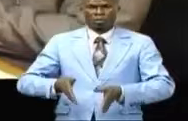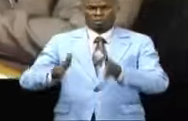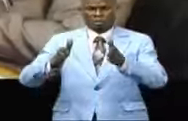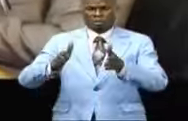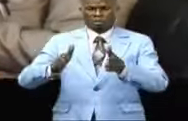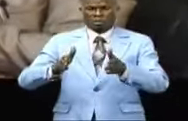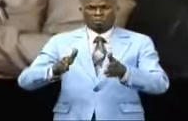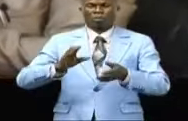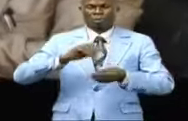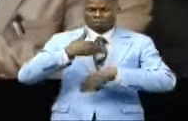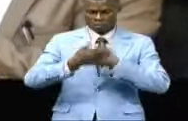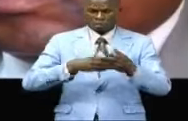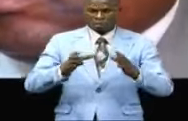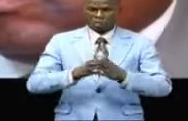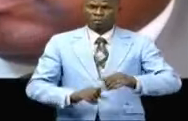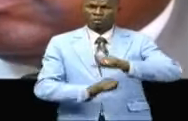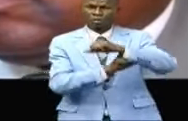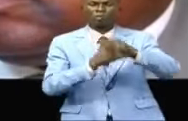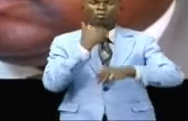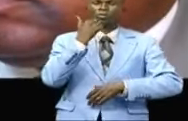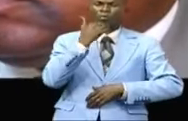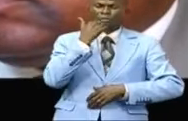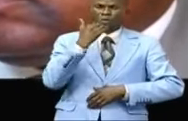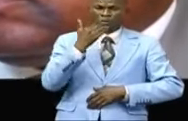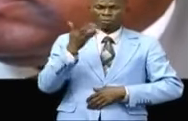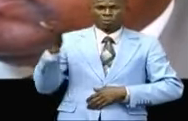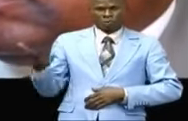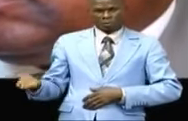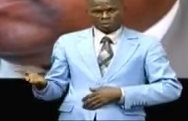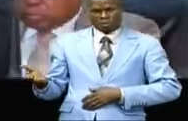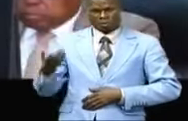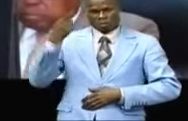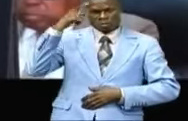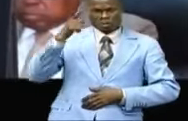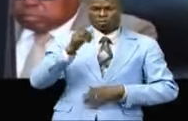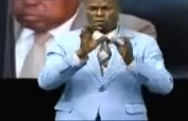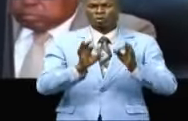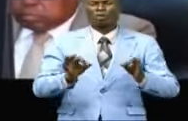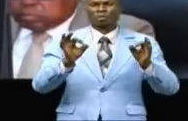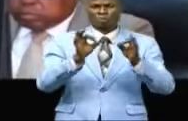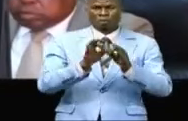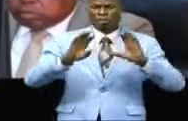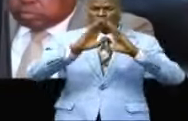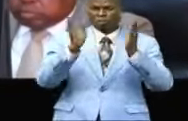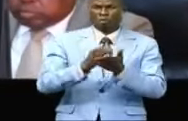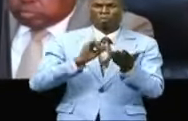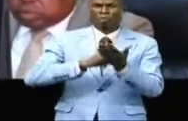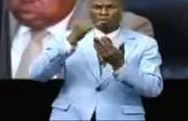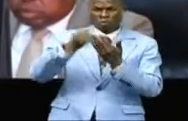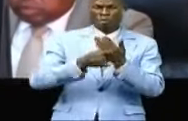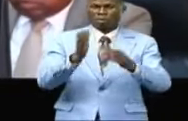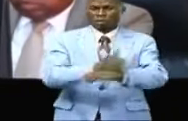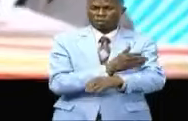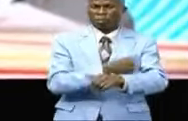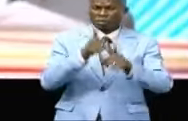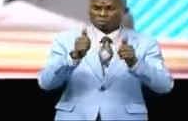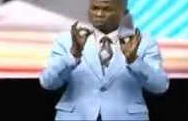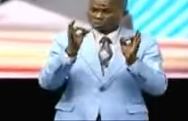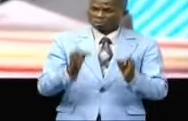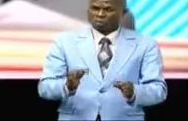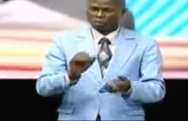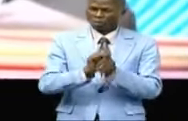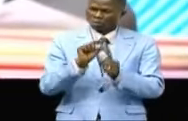réalisés avec l'appui de bailleurs de fonds d'autre part. Pour l'essentiel, tous les projets avancent bien malgré